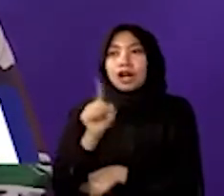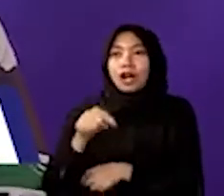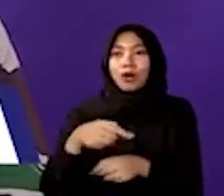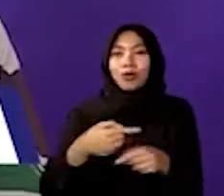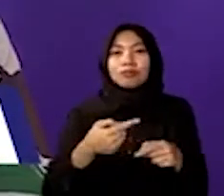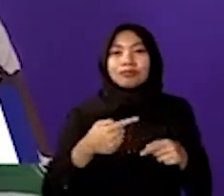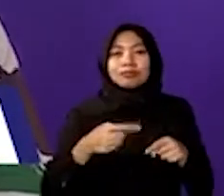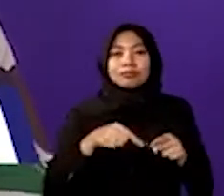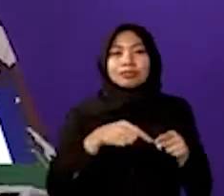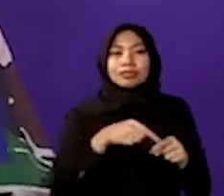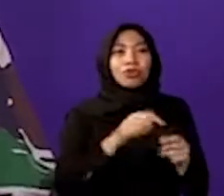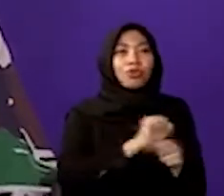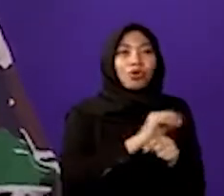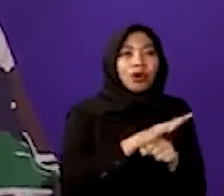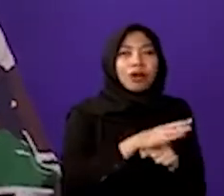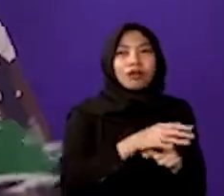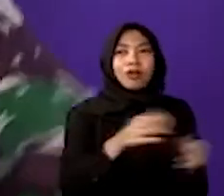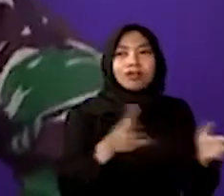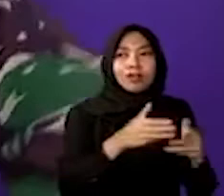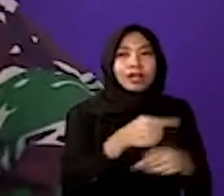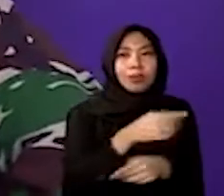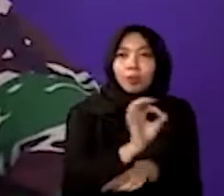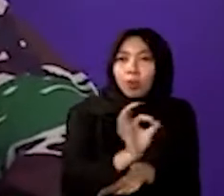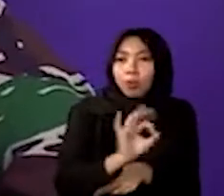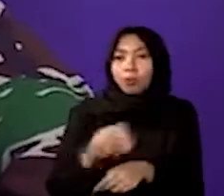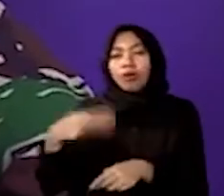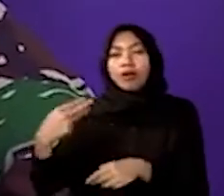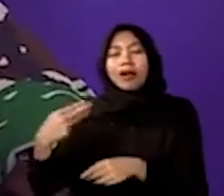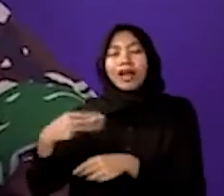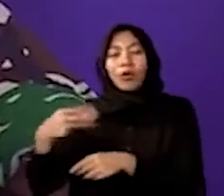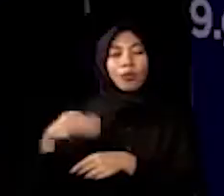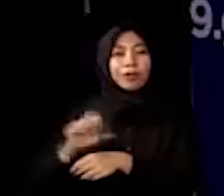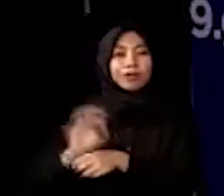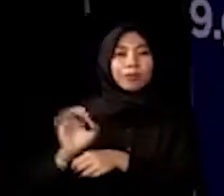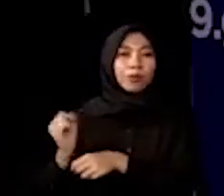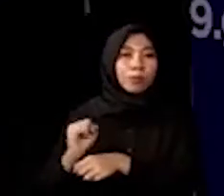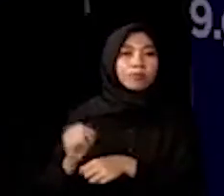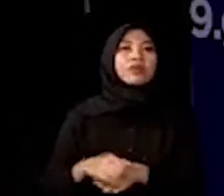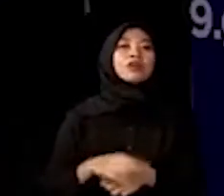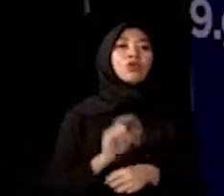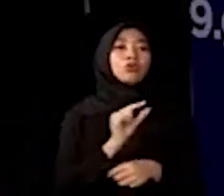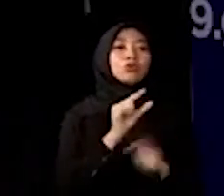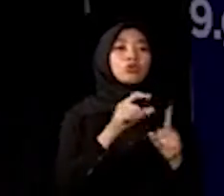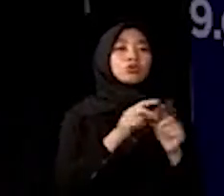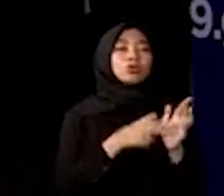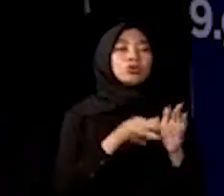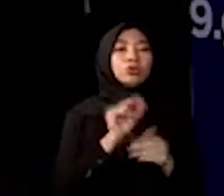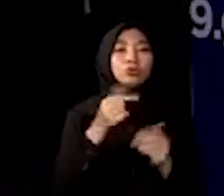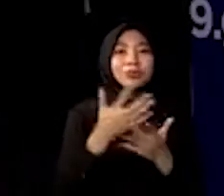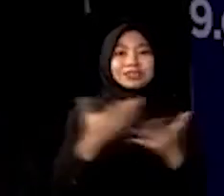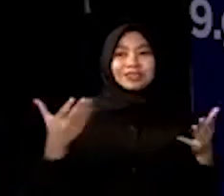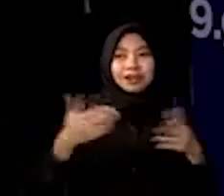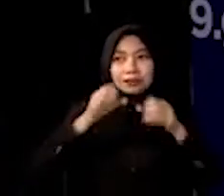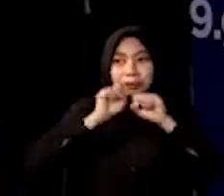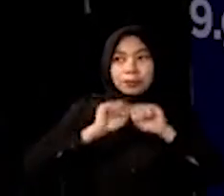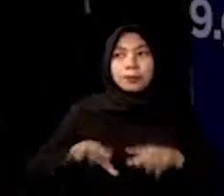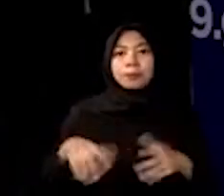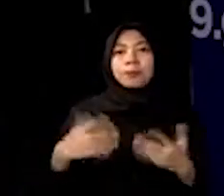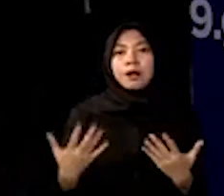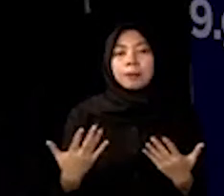ee serba salah semuanya baik terima kasih pakika Pak Doni terakhir apa yang bisa disampaikan pada Masyarakat khususnya